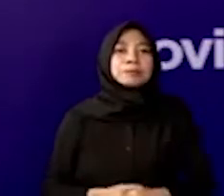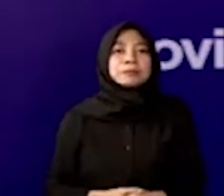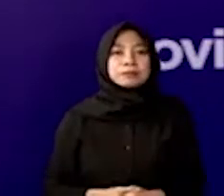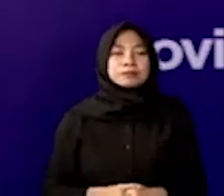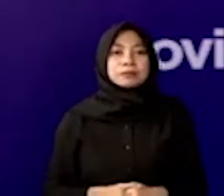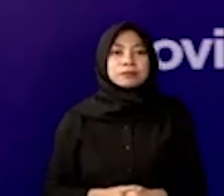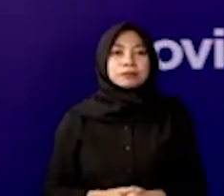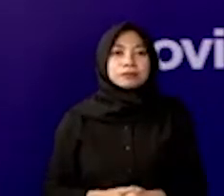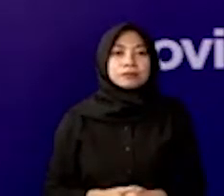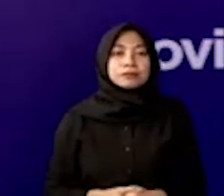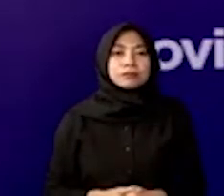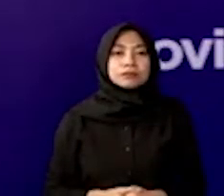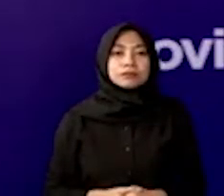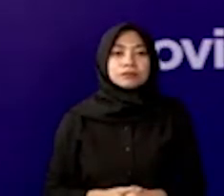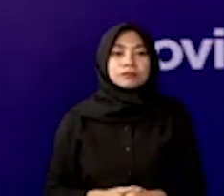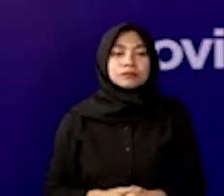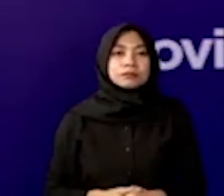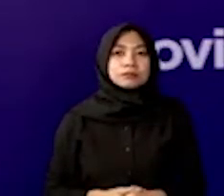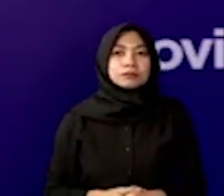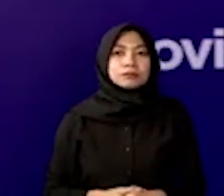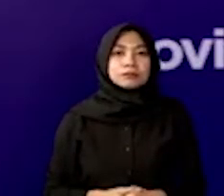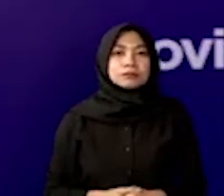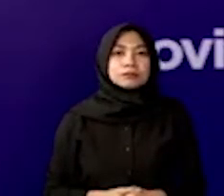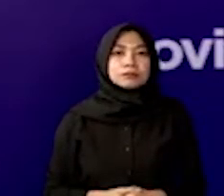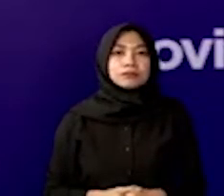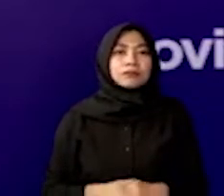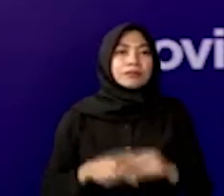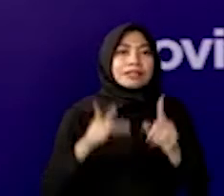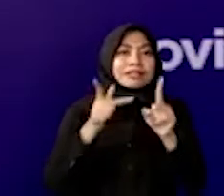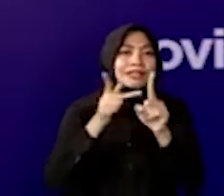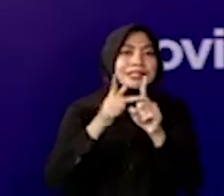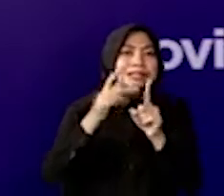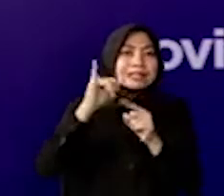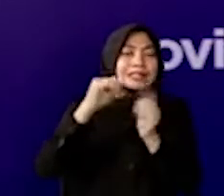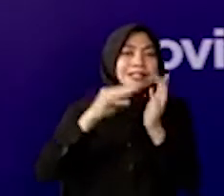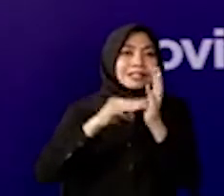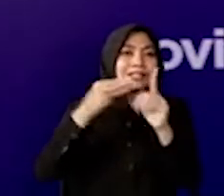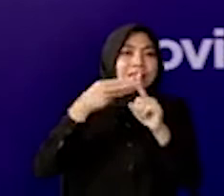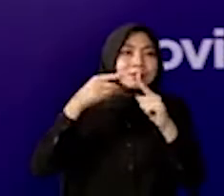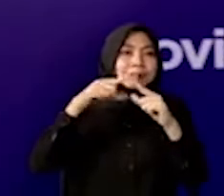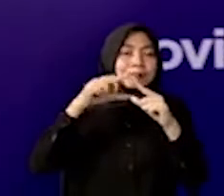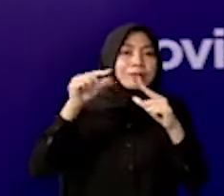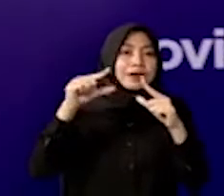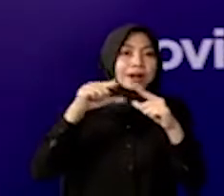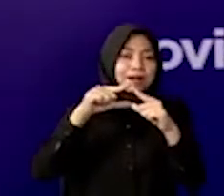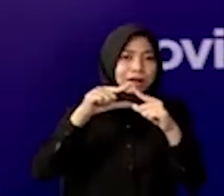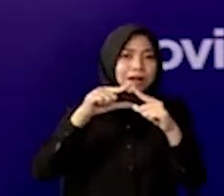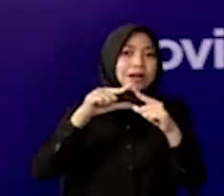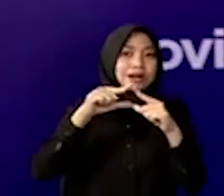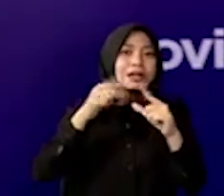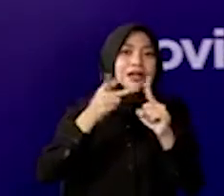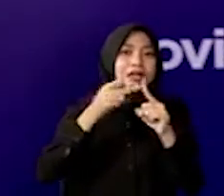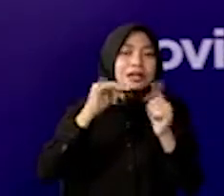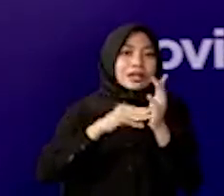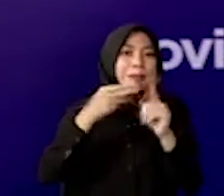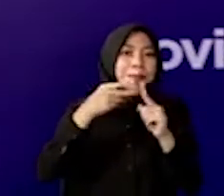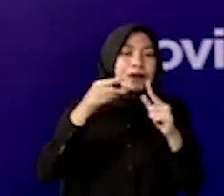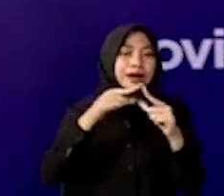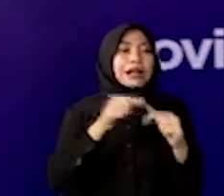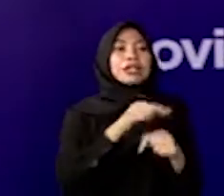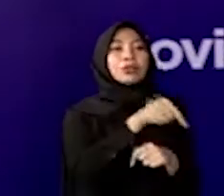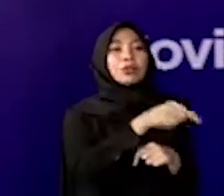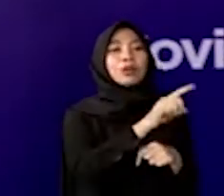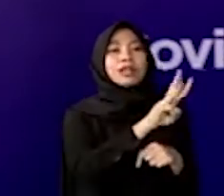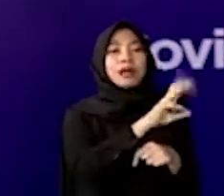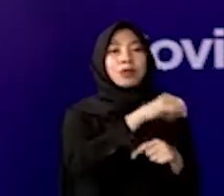kita lihat dana yang ditempatkan di himbara itu dari 30 triliun sudah ditambah menjadi 47,5 triliun